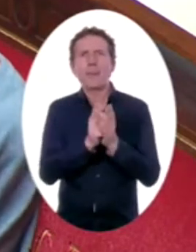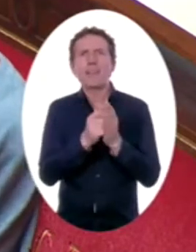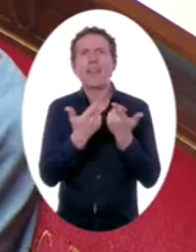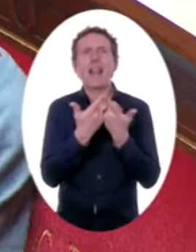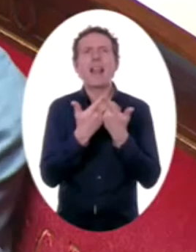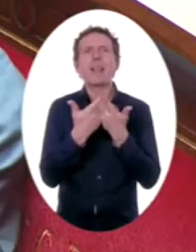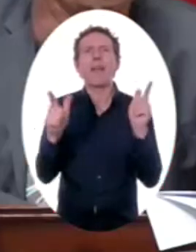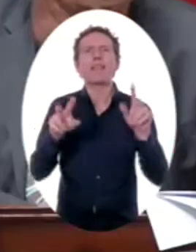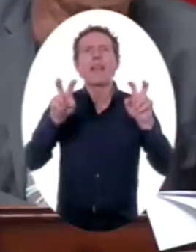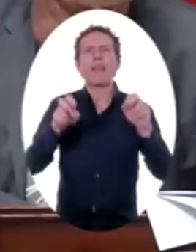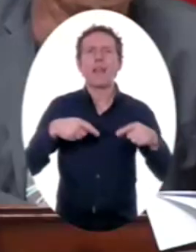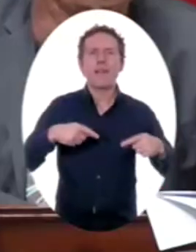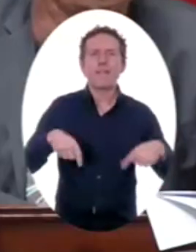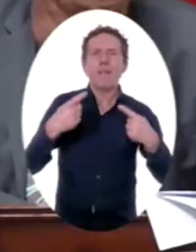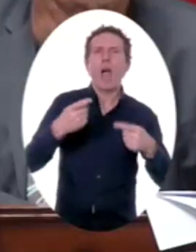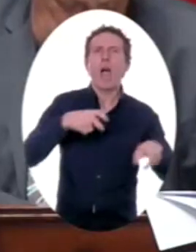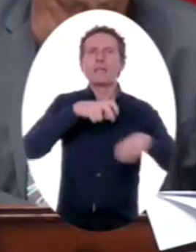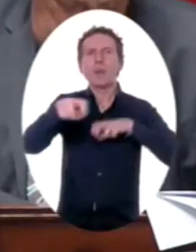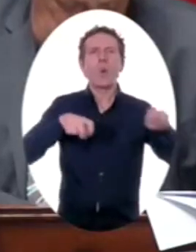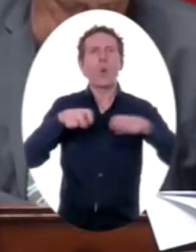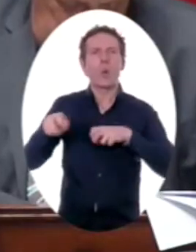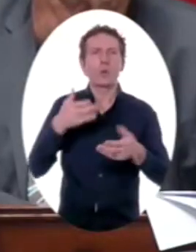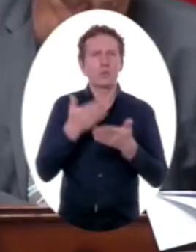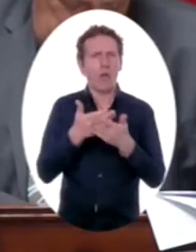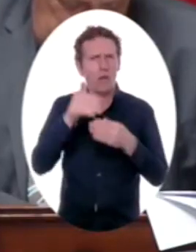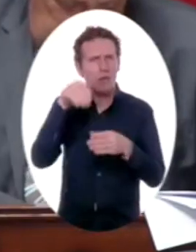la liberté d'aller et de venir, si cela relève